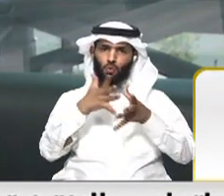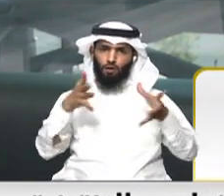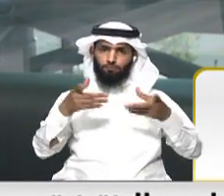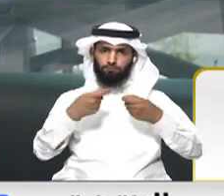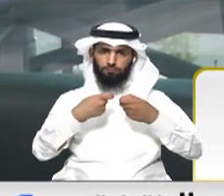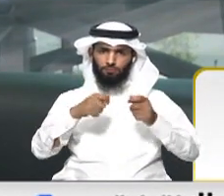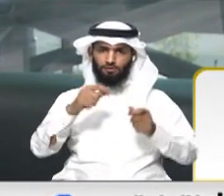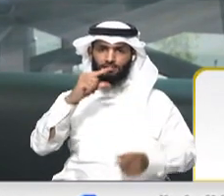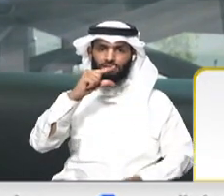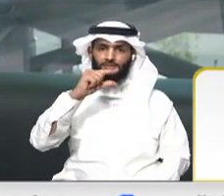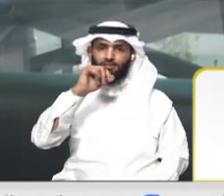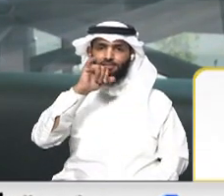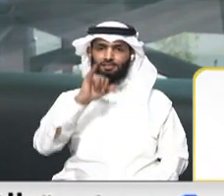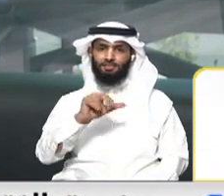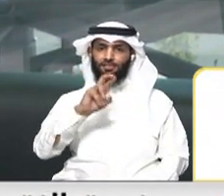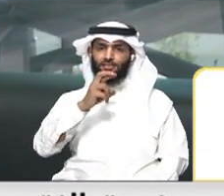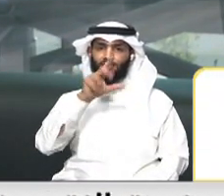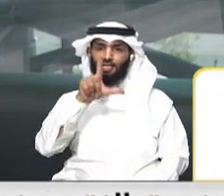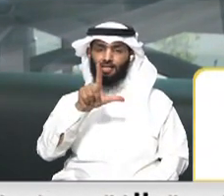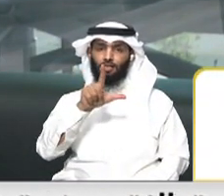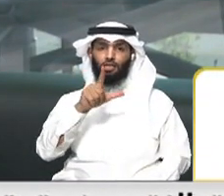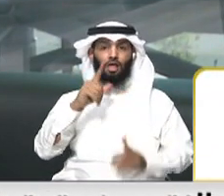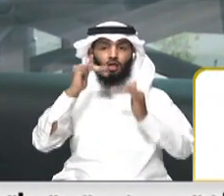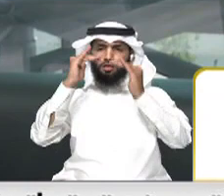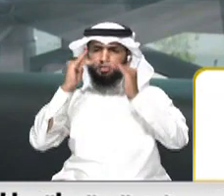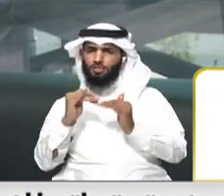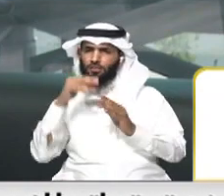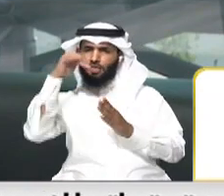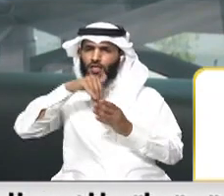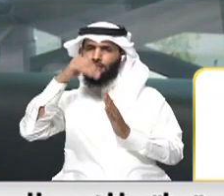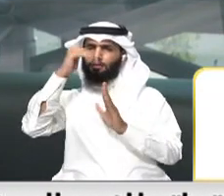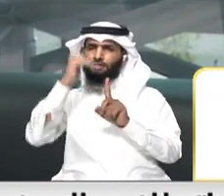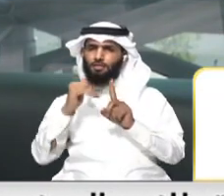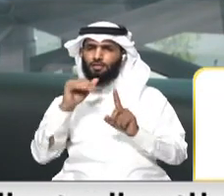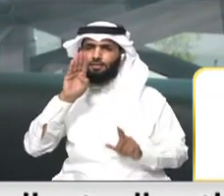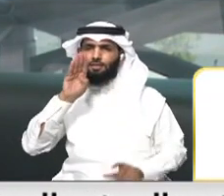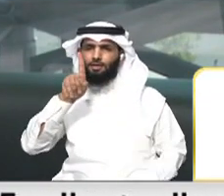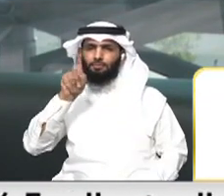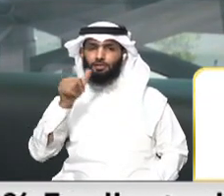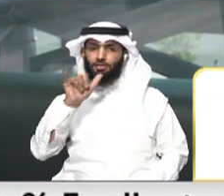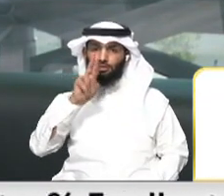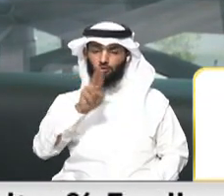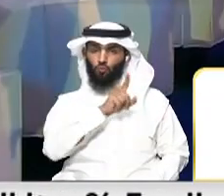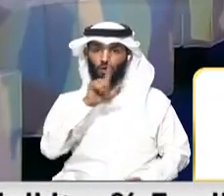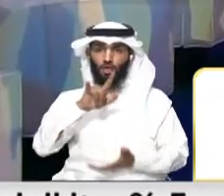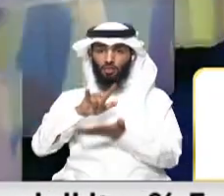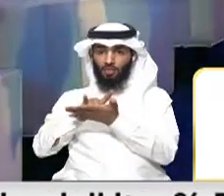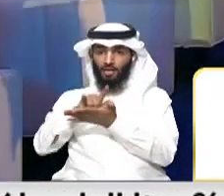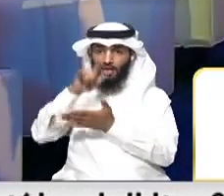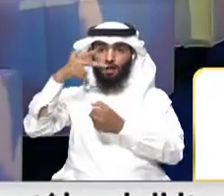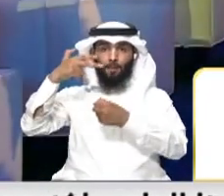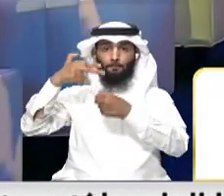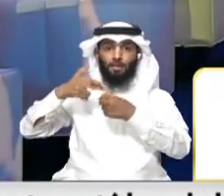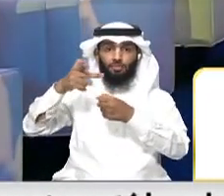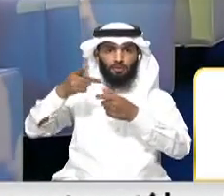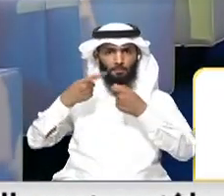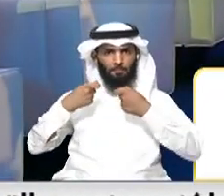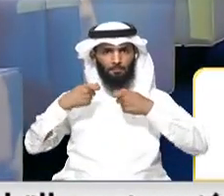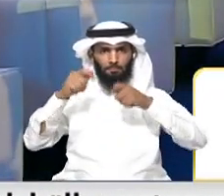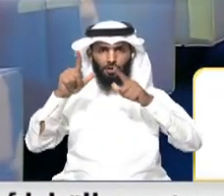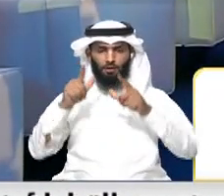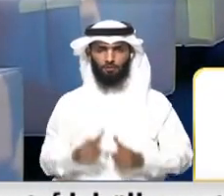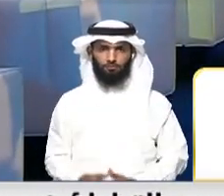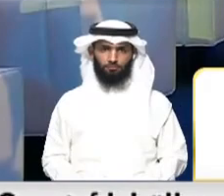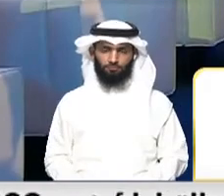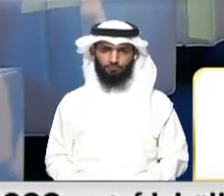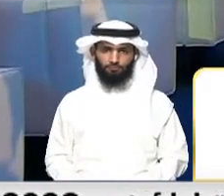منخفض منخفض الكبريت وكذلك وقود الطائرات وكذلك السلفر الصلب